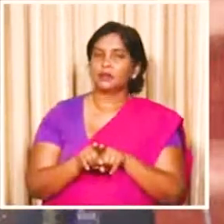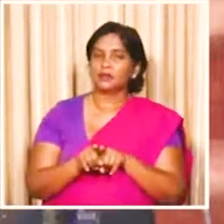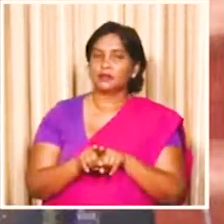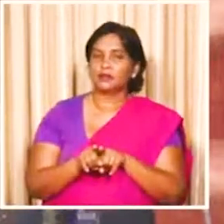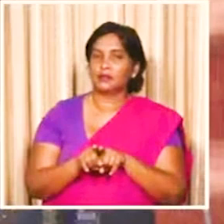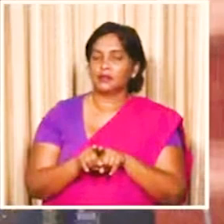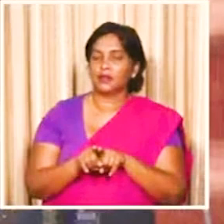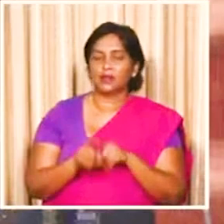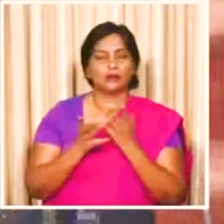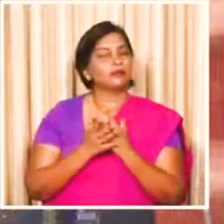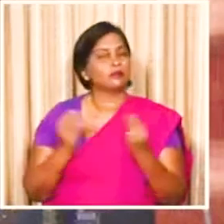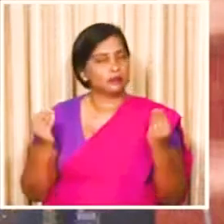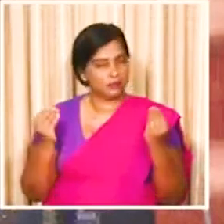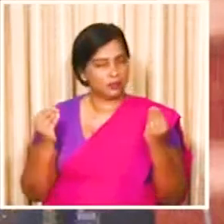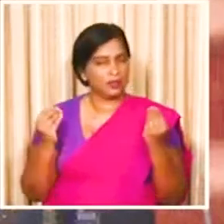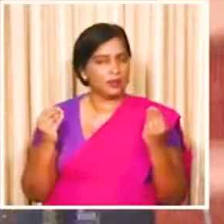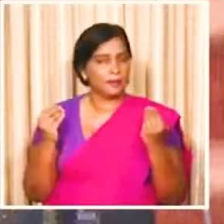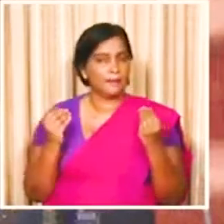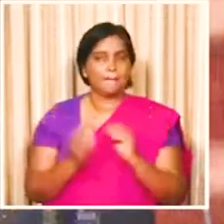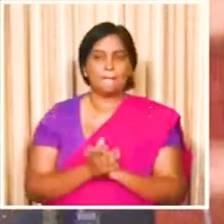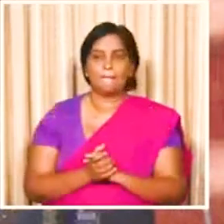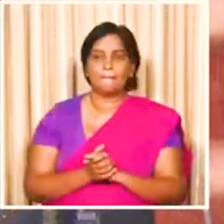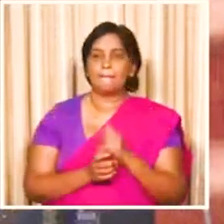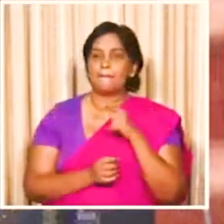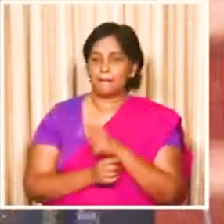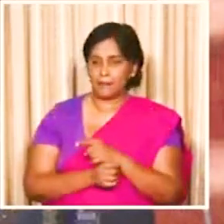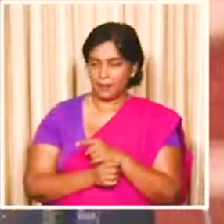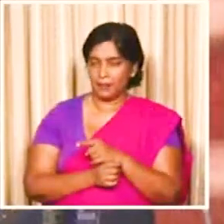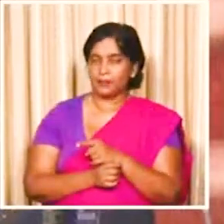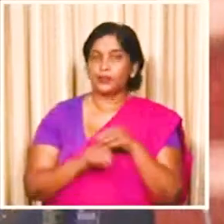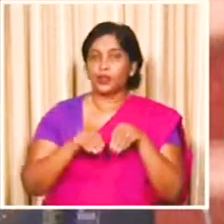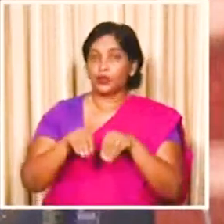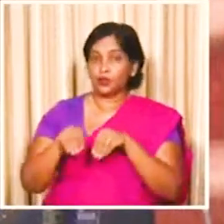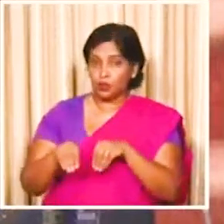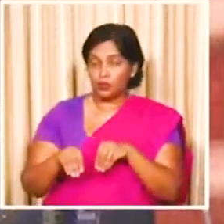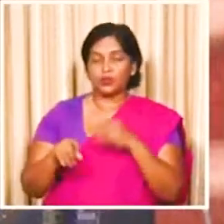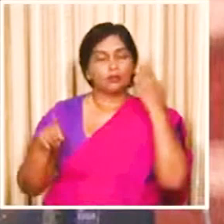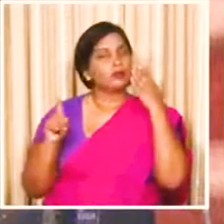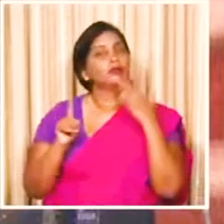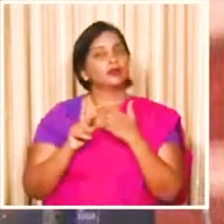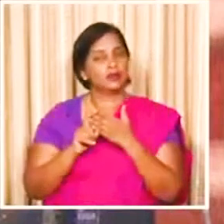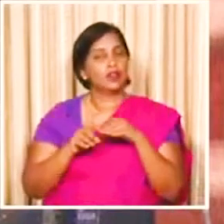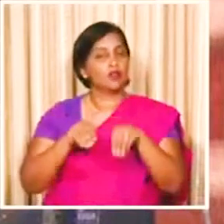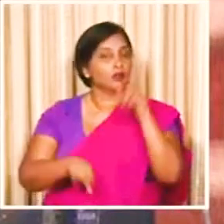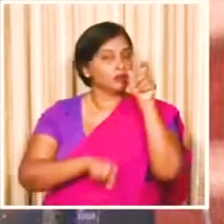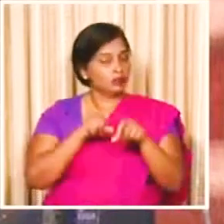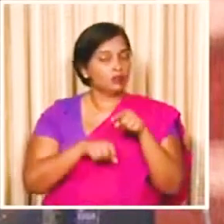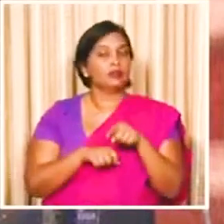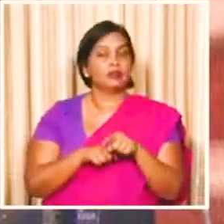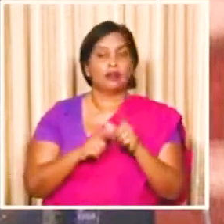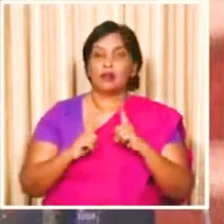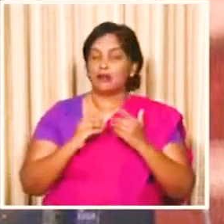பண்ணுவார்கள். அவர்களுடைய எதிர்காலத்தை அரசாங்கம் நல்ல முறையிலே நிர்ணயம் செய்ய வேண்டும்.